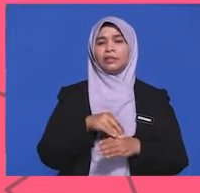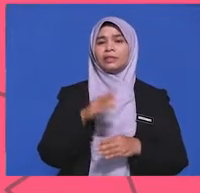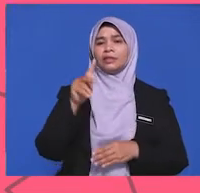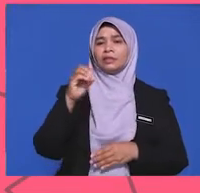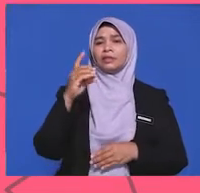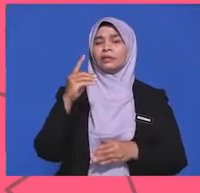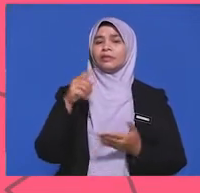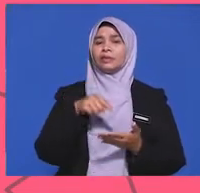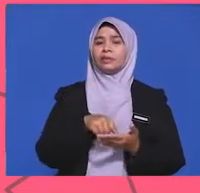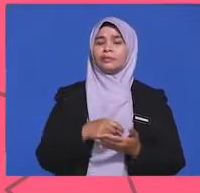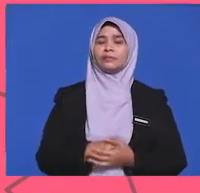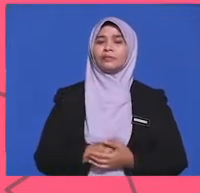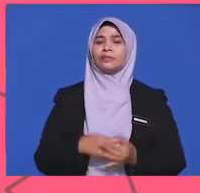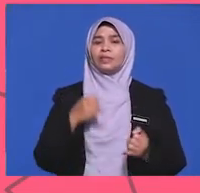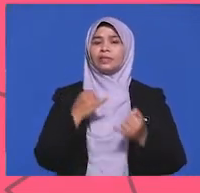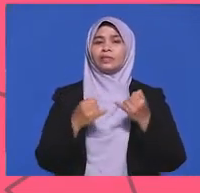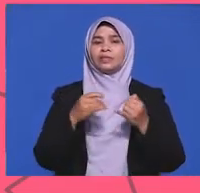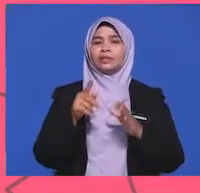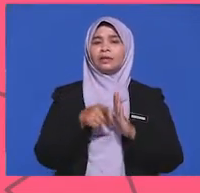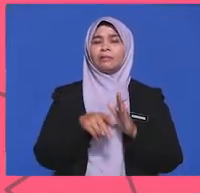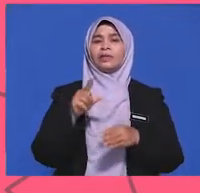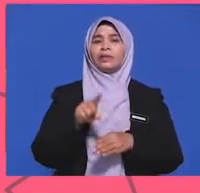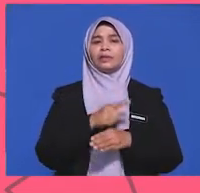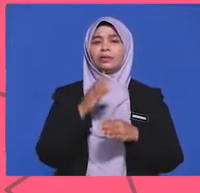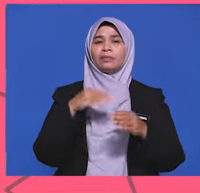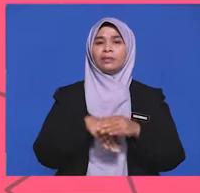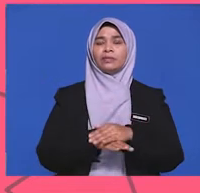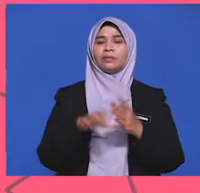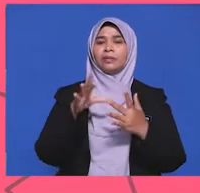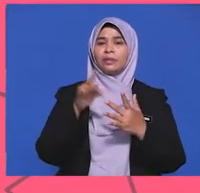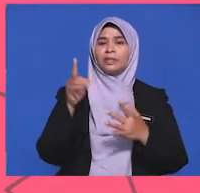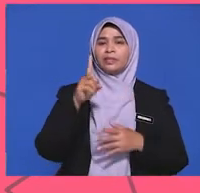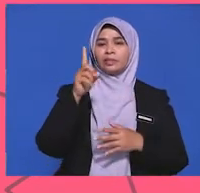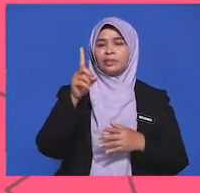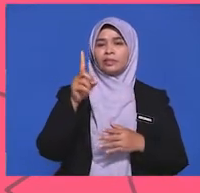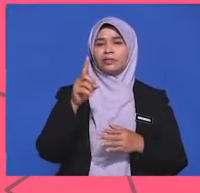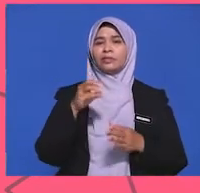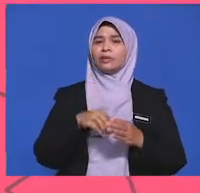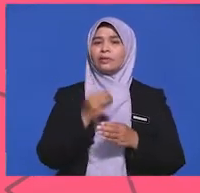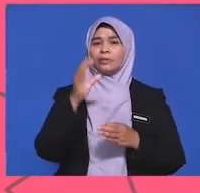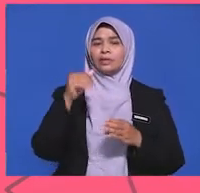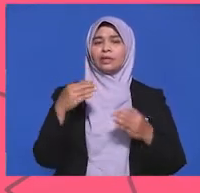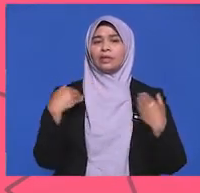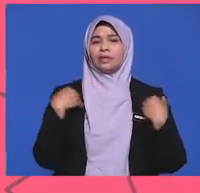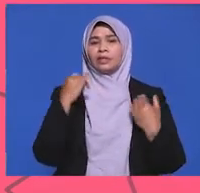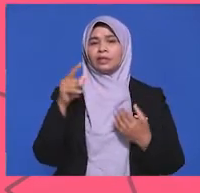ini? Jika pengguna masukkan pilihan 1, output yang terhasil